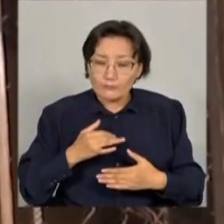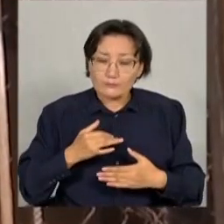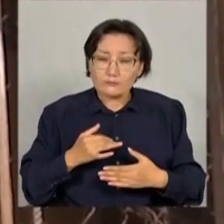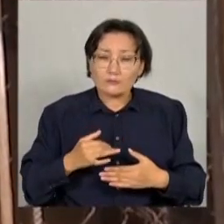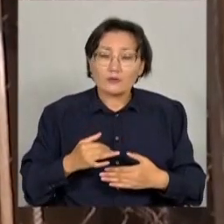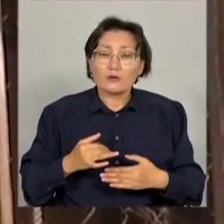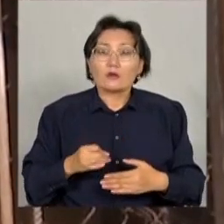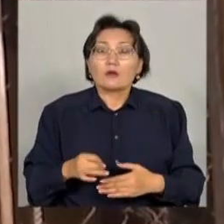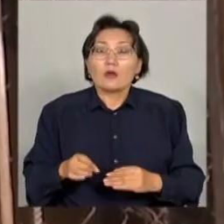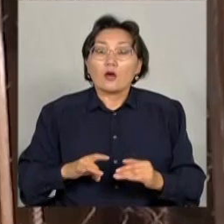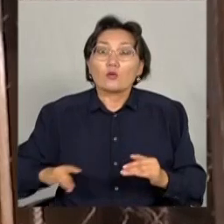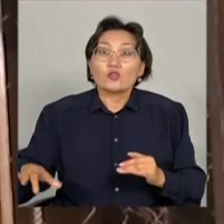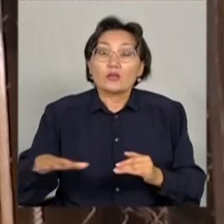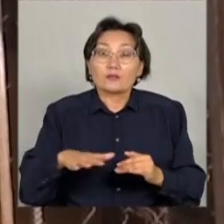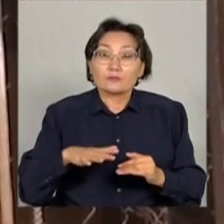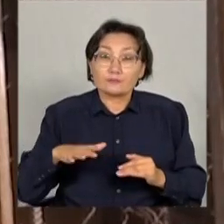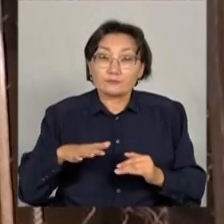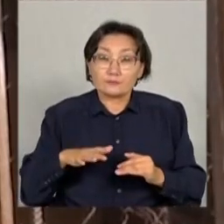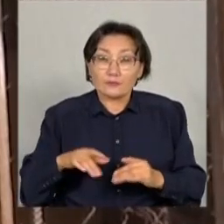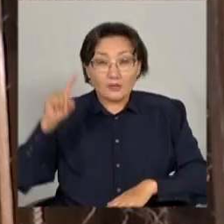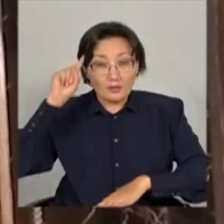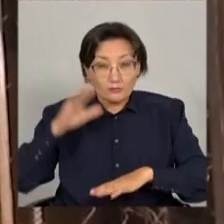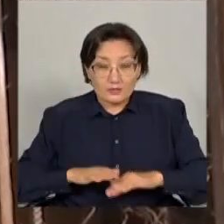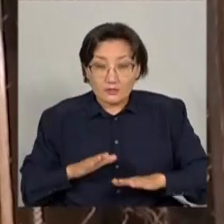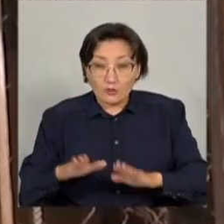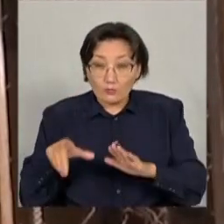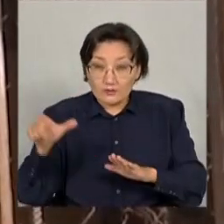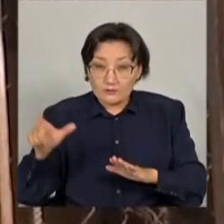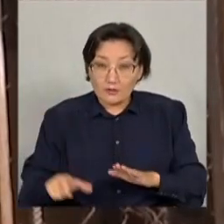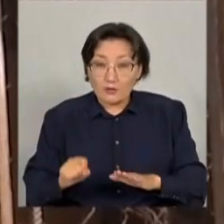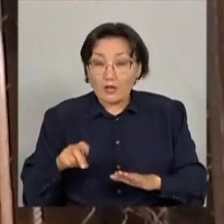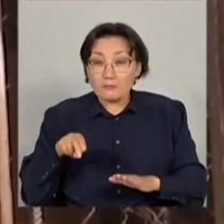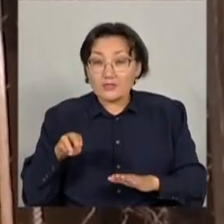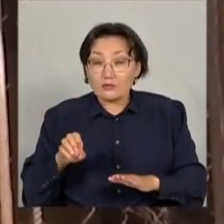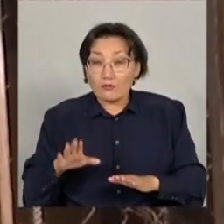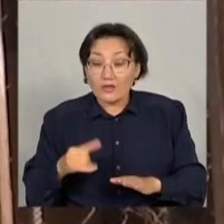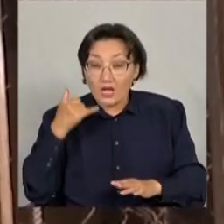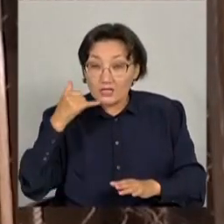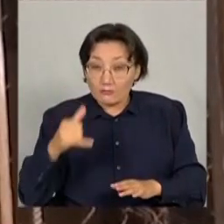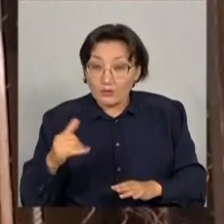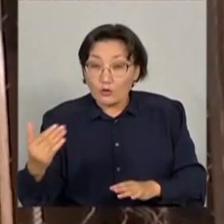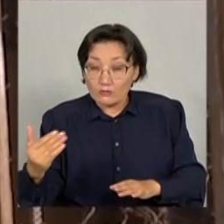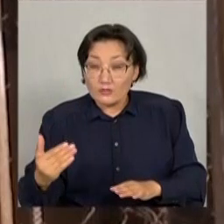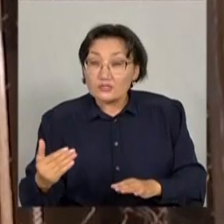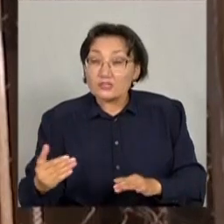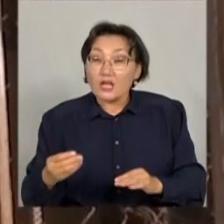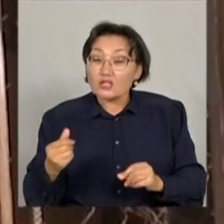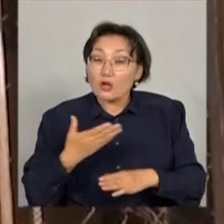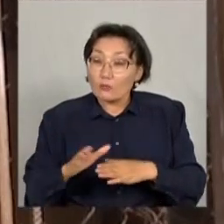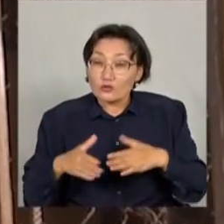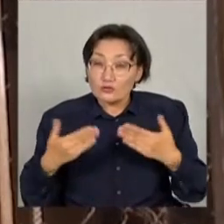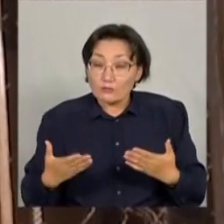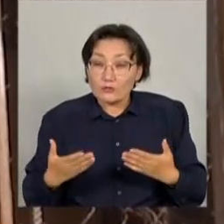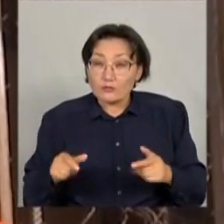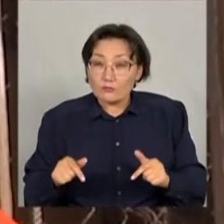Сосын ауданга аудан акимин орунда орун басары Апетовге звондагам. Сүйтсем айтат, ал акча бөлүнгөн жок,